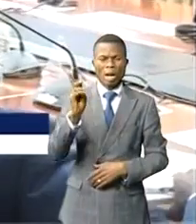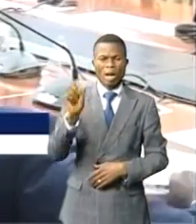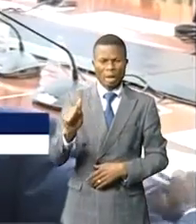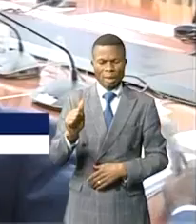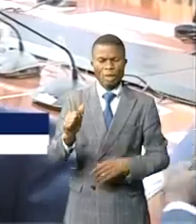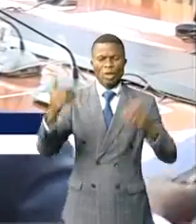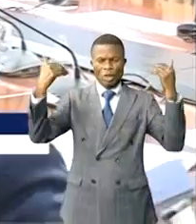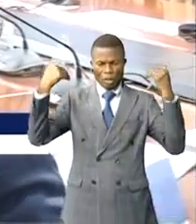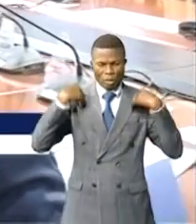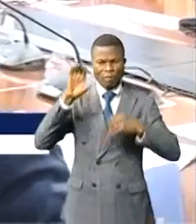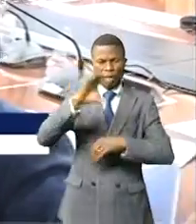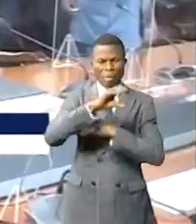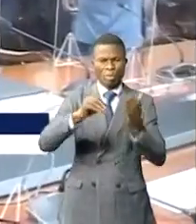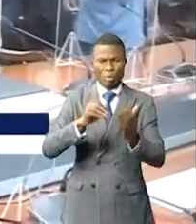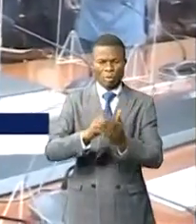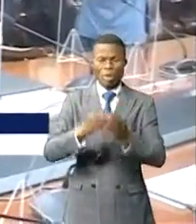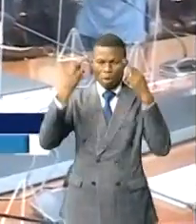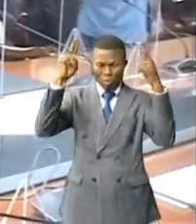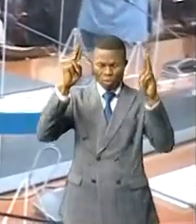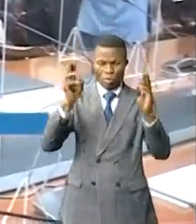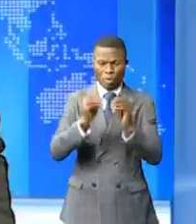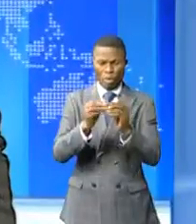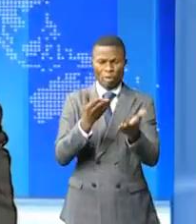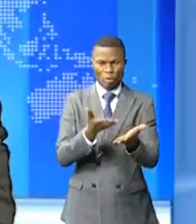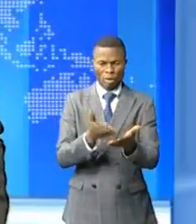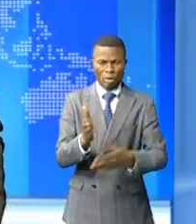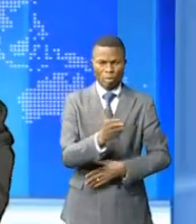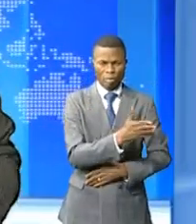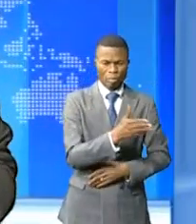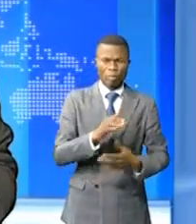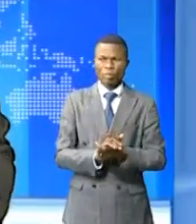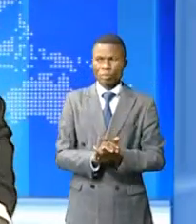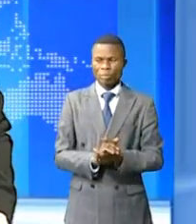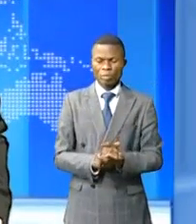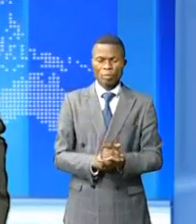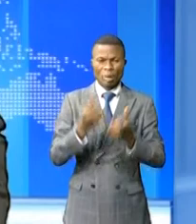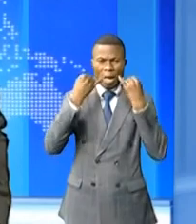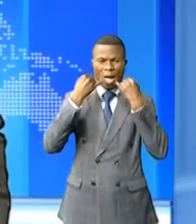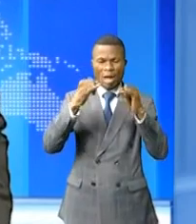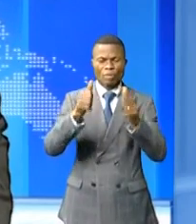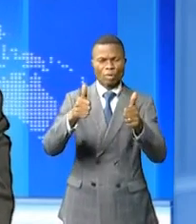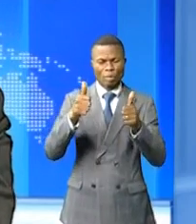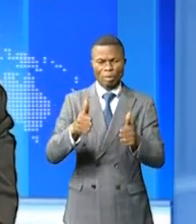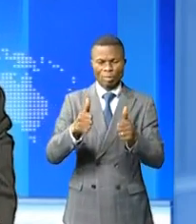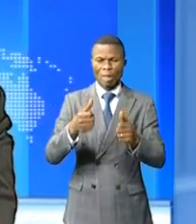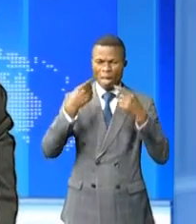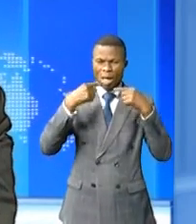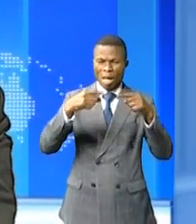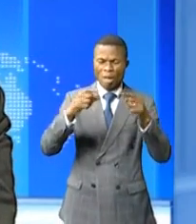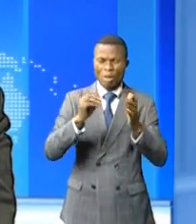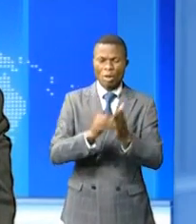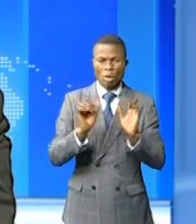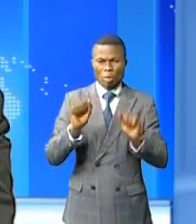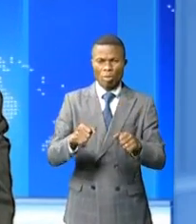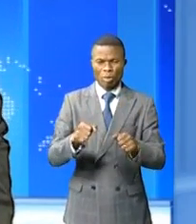de la Banque centrale pour la réussite de ses assises. C'est tout de même une très bonne nouvelle. On peut de nouveau poser